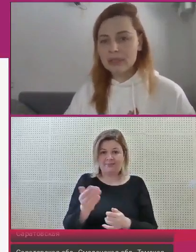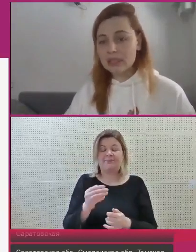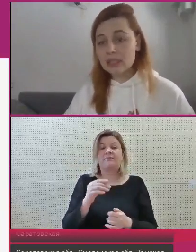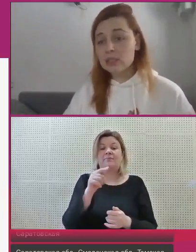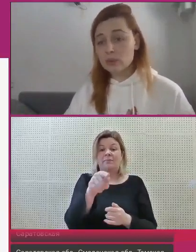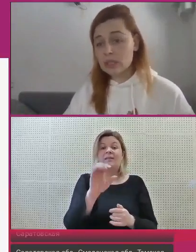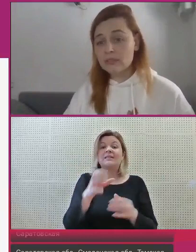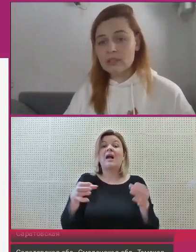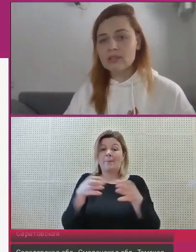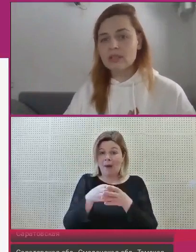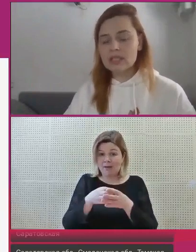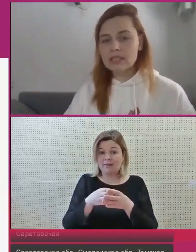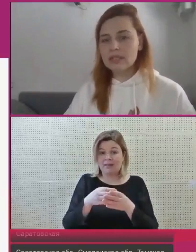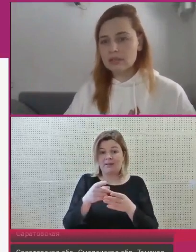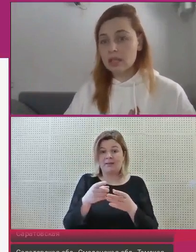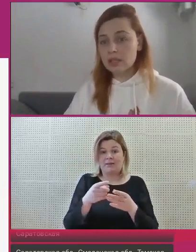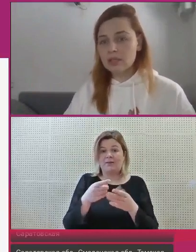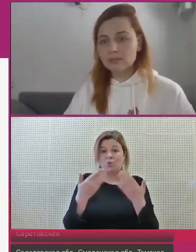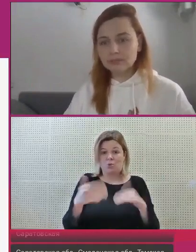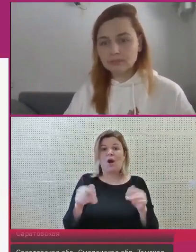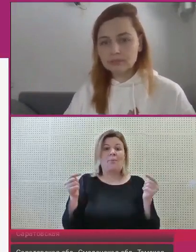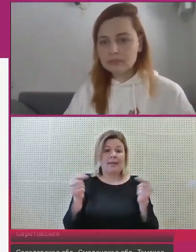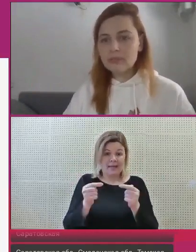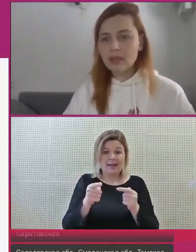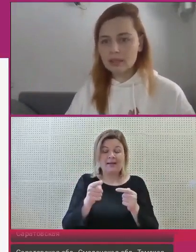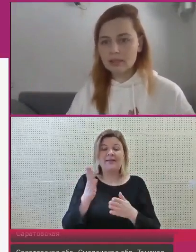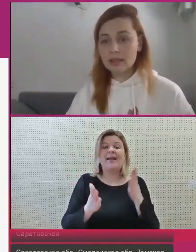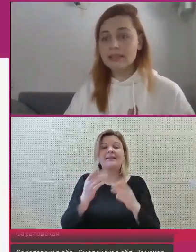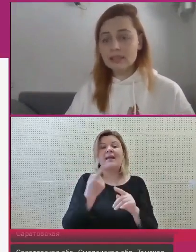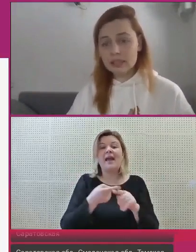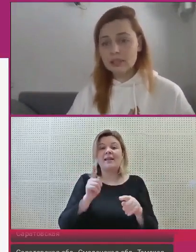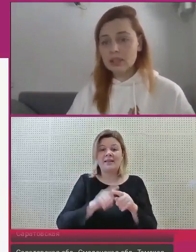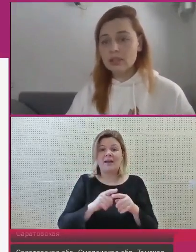мы определились, то есть, соответственно, если это